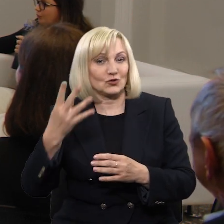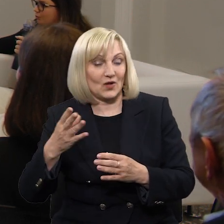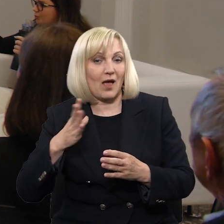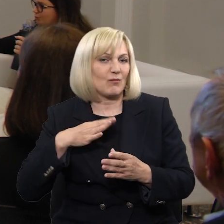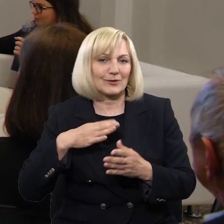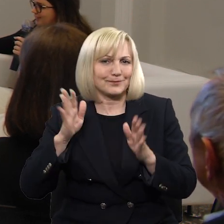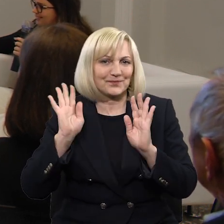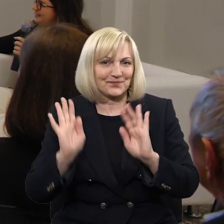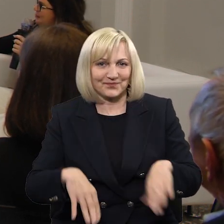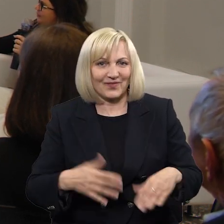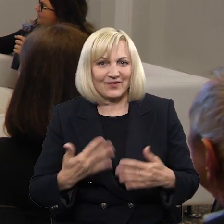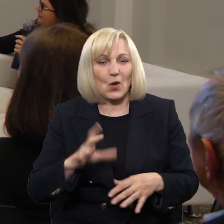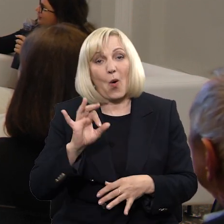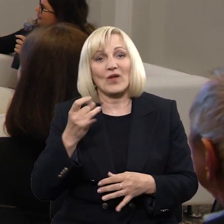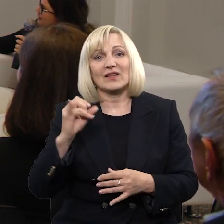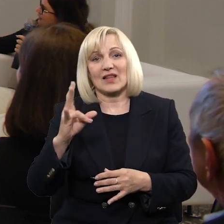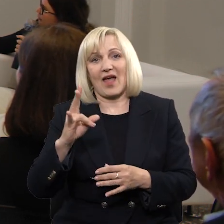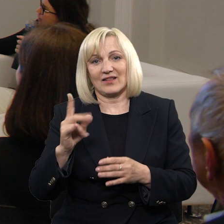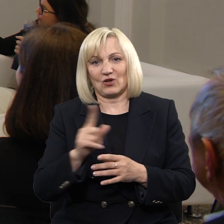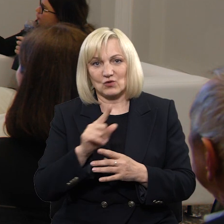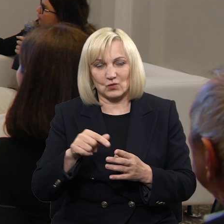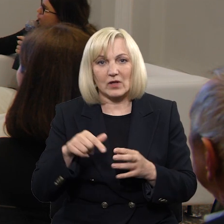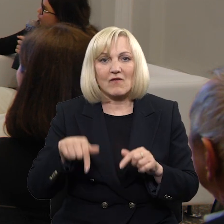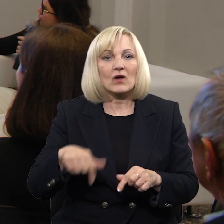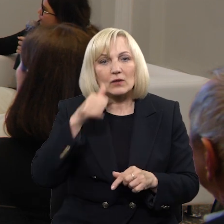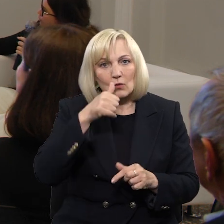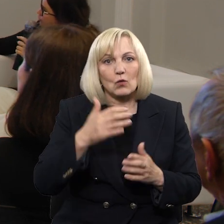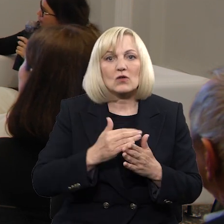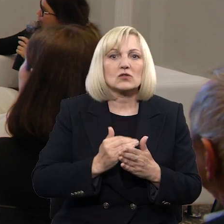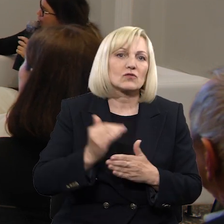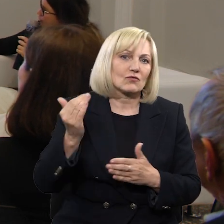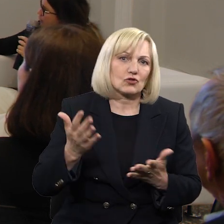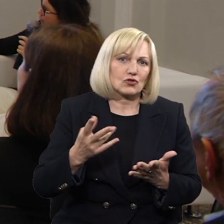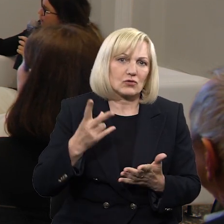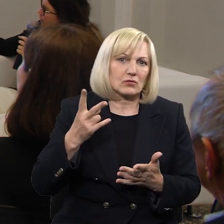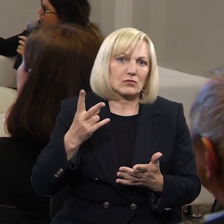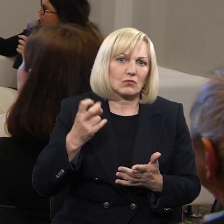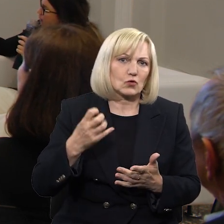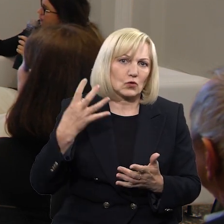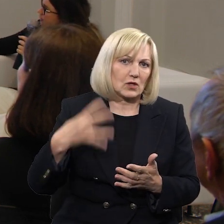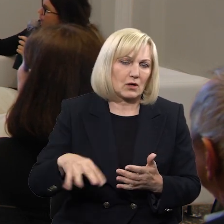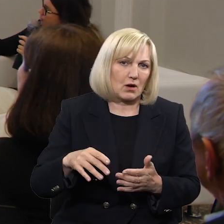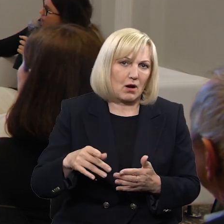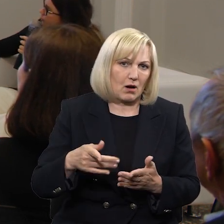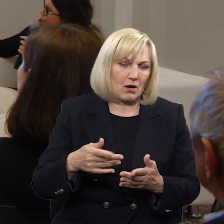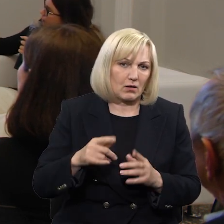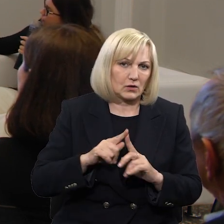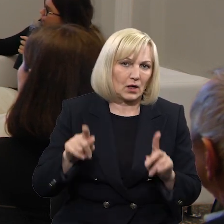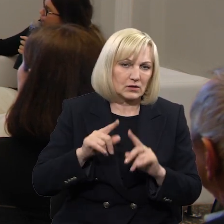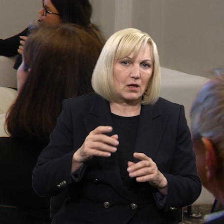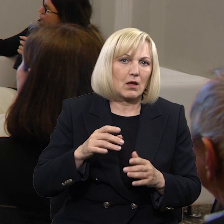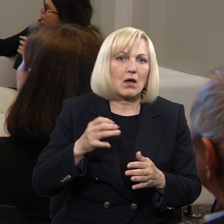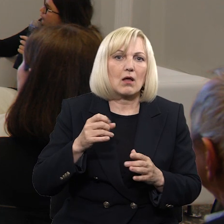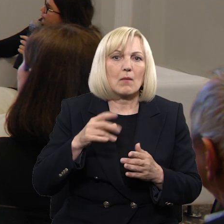24 а потом уже просто онлайн экскурсия из Эрмитажа в этом году уже свыше 2004 трансляций здесь добавлены просмотр